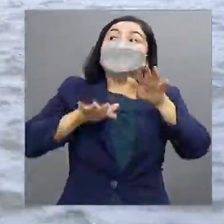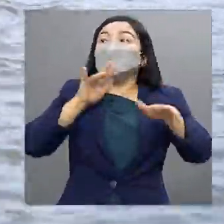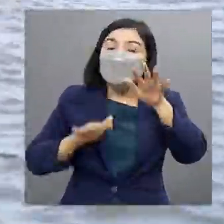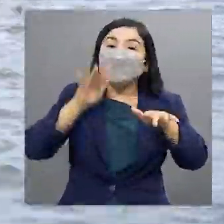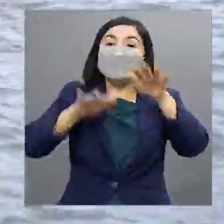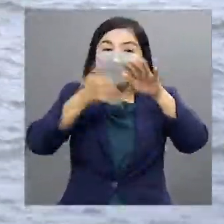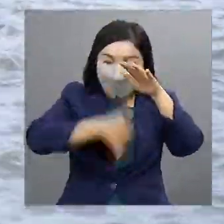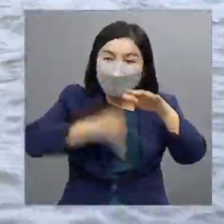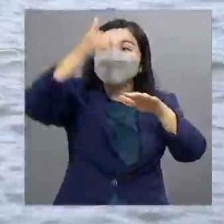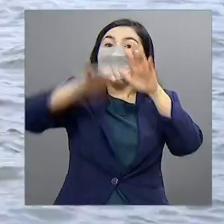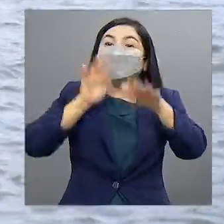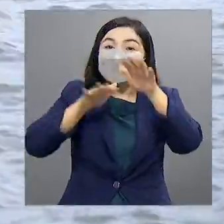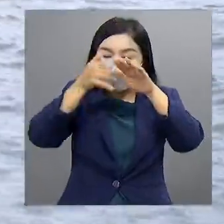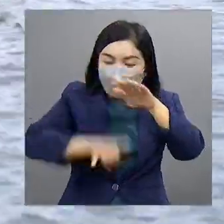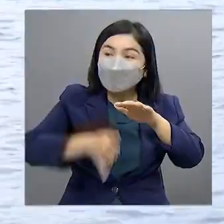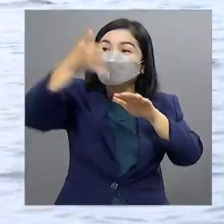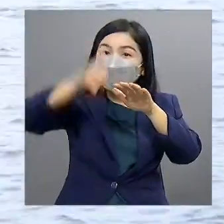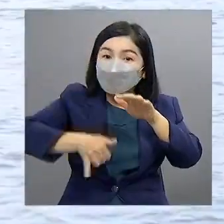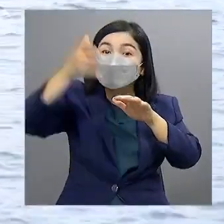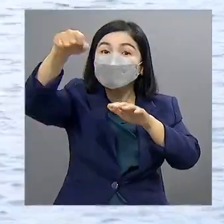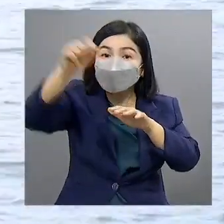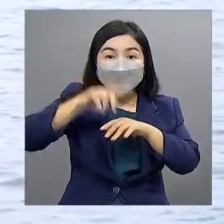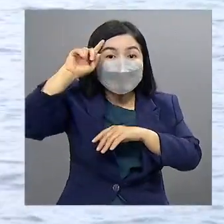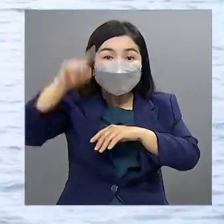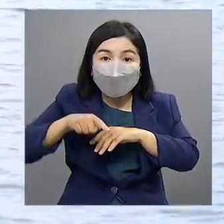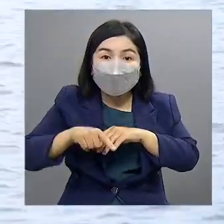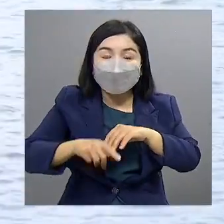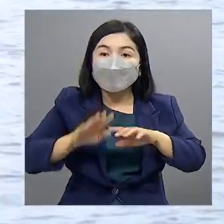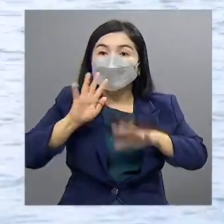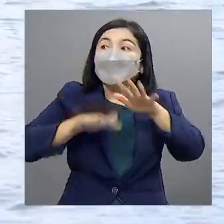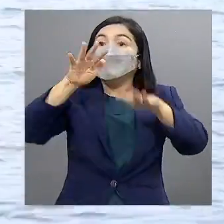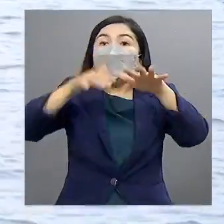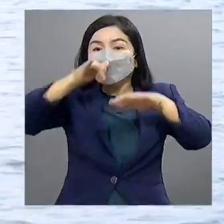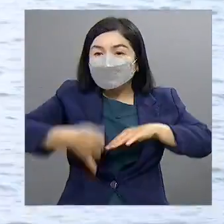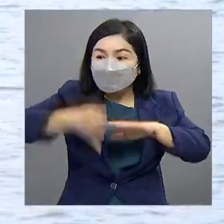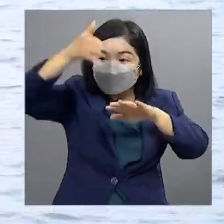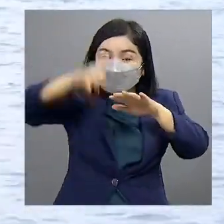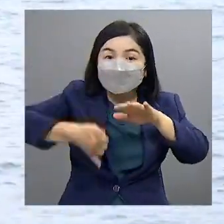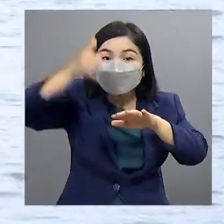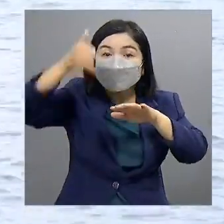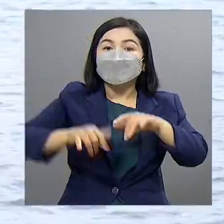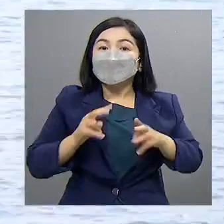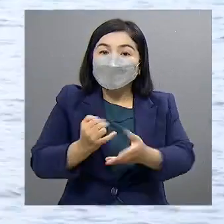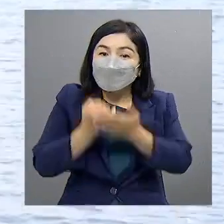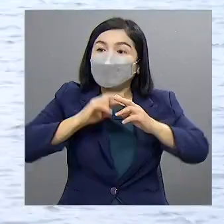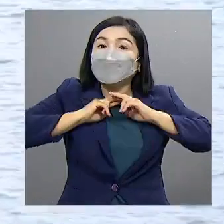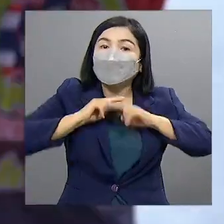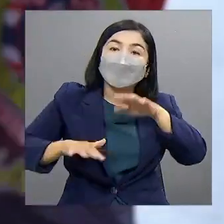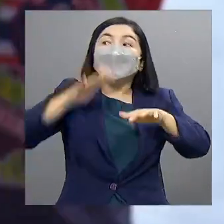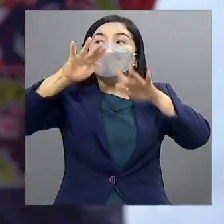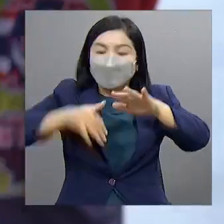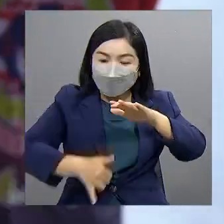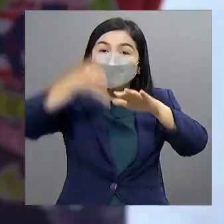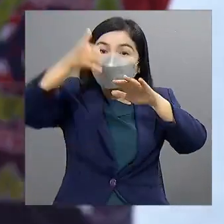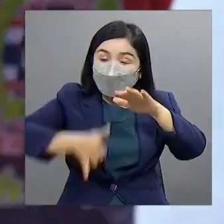คนที่ว่ายน้ำไม่เป็นเขาก็จะแบบคนที่ช่วยตัวเองเนี่ยเอาตัวรอดครับเขาก็จะโผล่ๆอยู่ตรงนี ้ ตาเราก็มองจุ